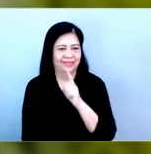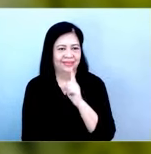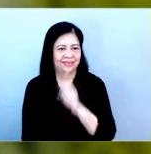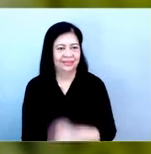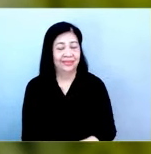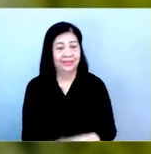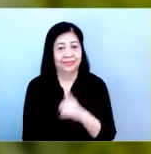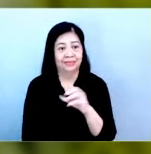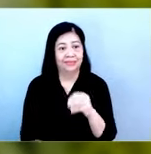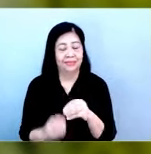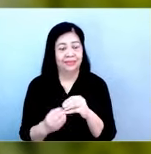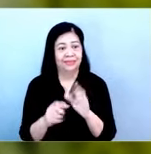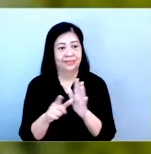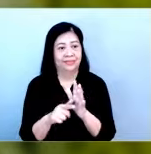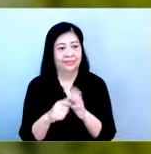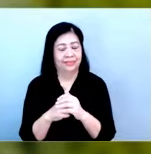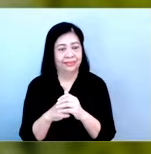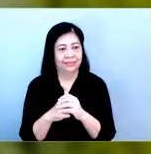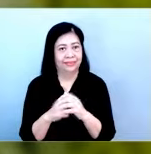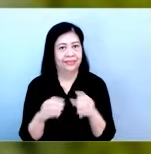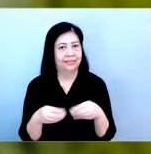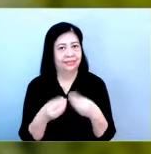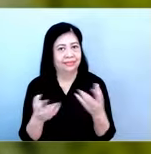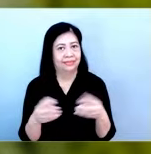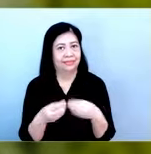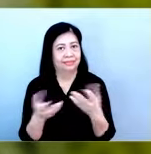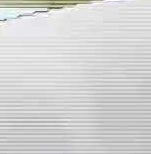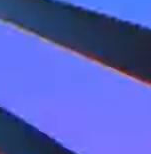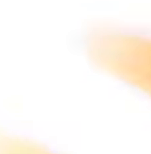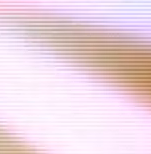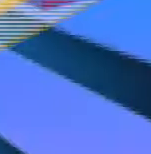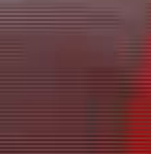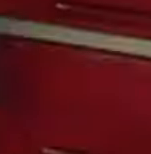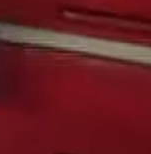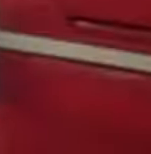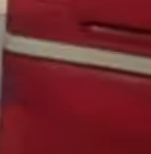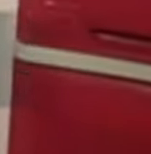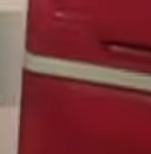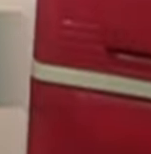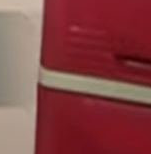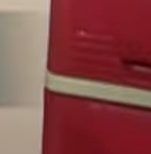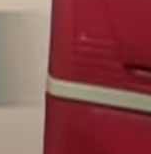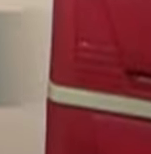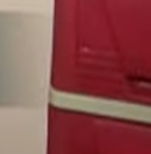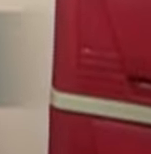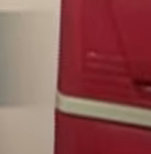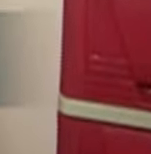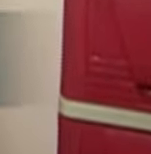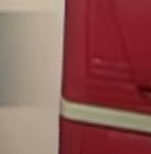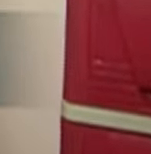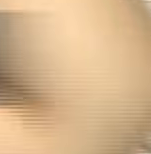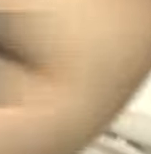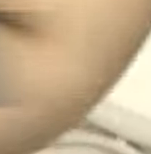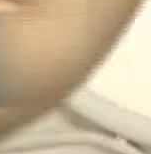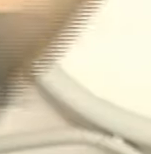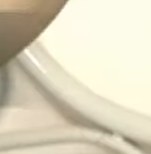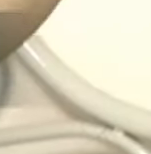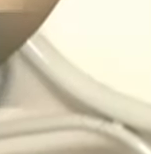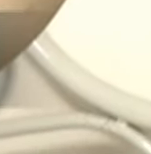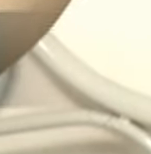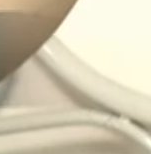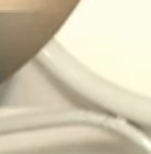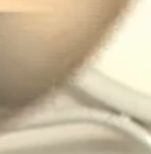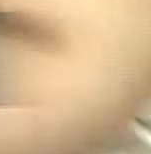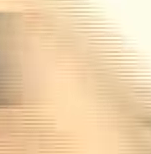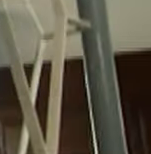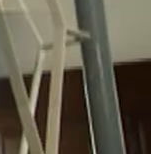pa mamaya, ha? Give ng give. Wala namang take. Oy. Tama nga bang gastusan ng bongga si Jowa para